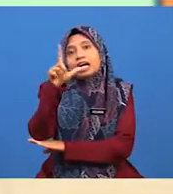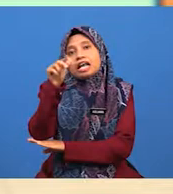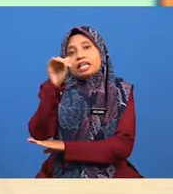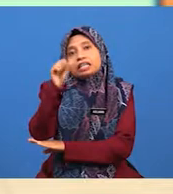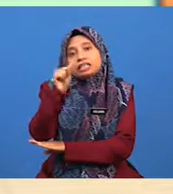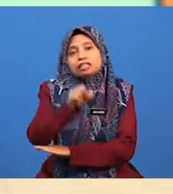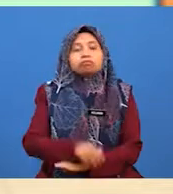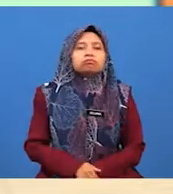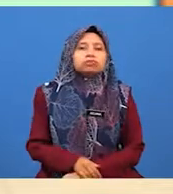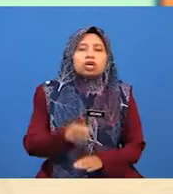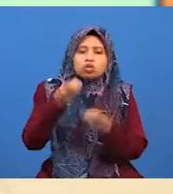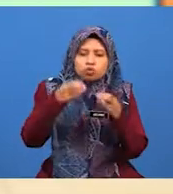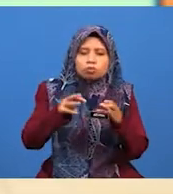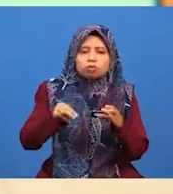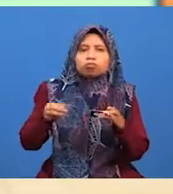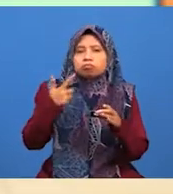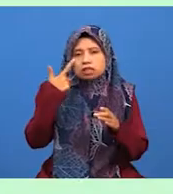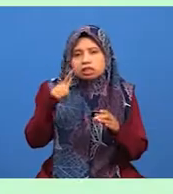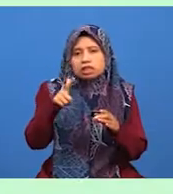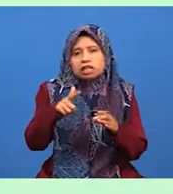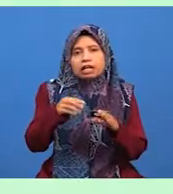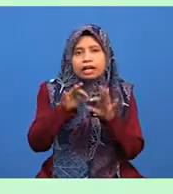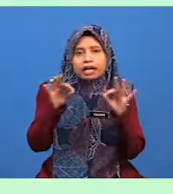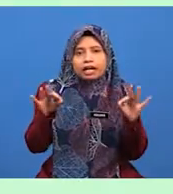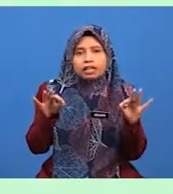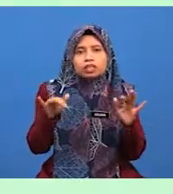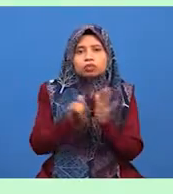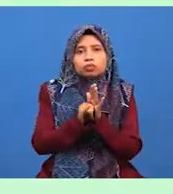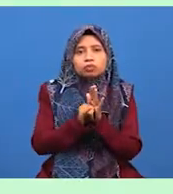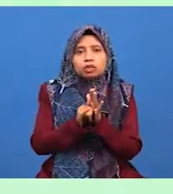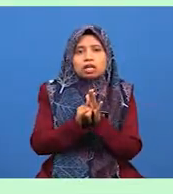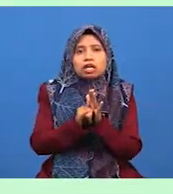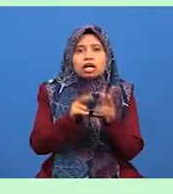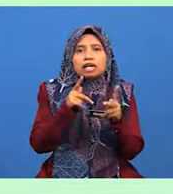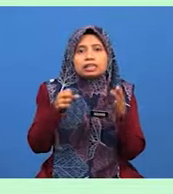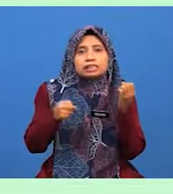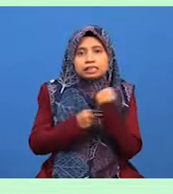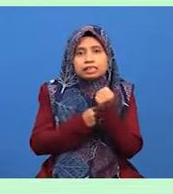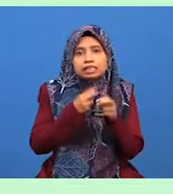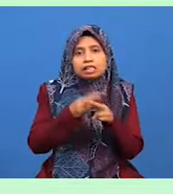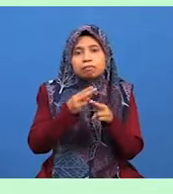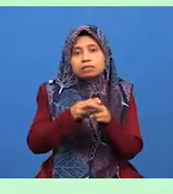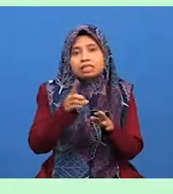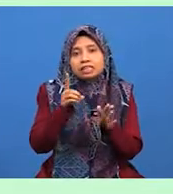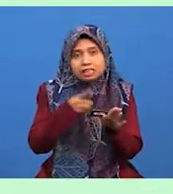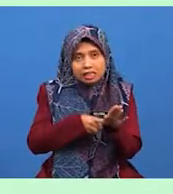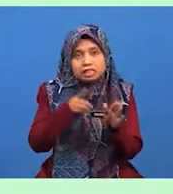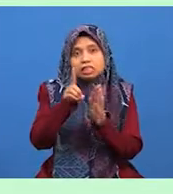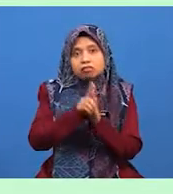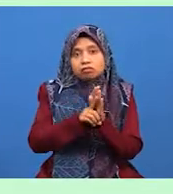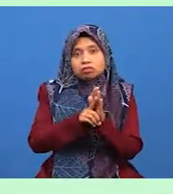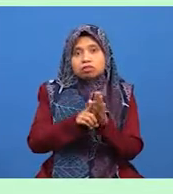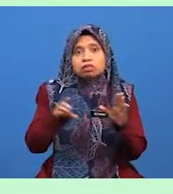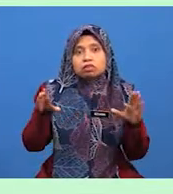Cuba murid-murid lihat ayat tersebut. Kata sendinama di atas menunjukkan perbuatan.